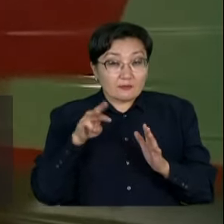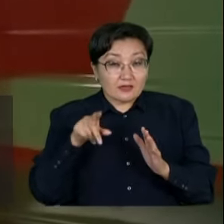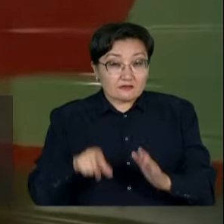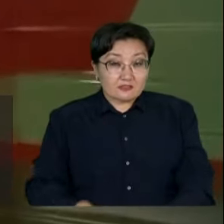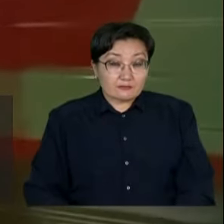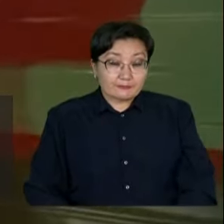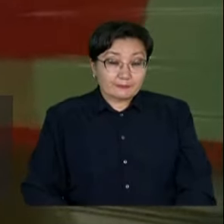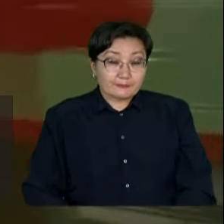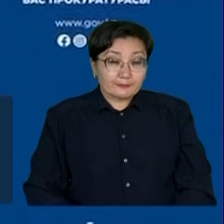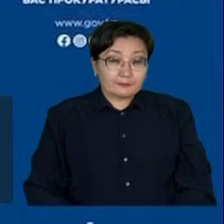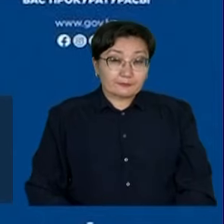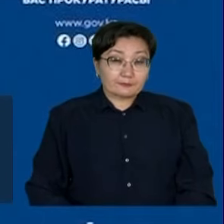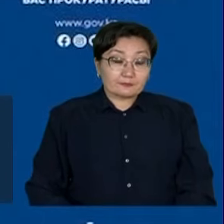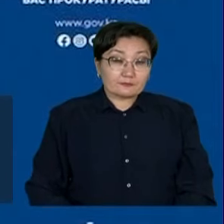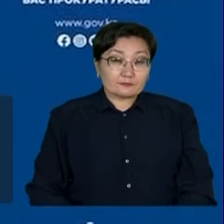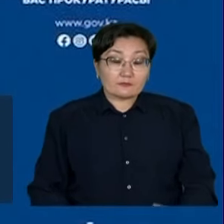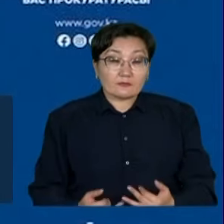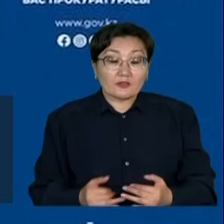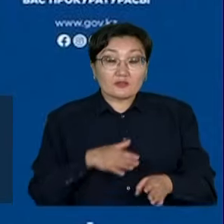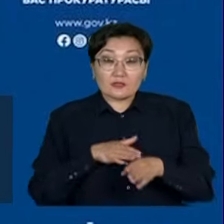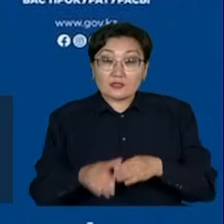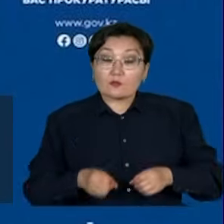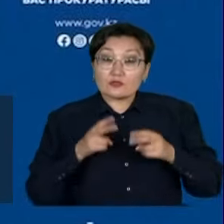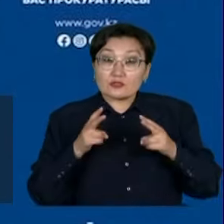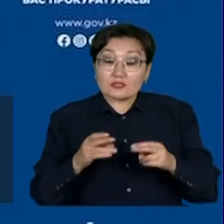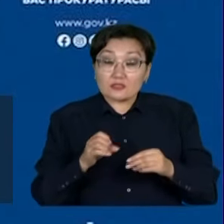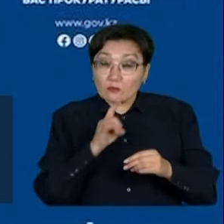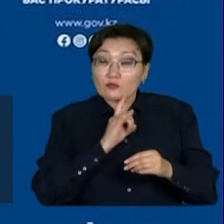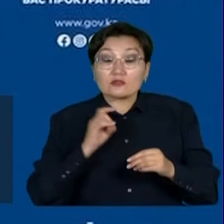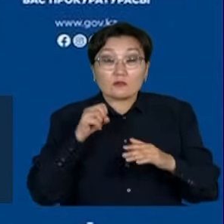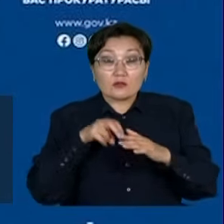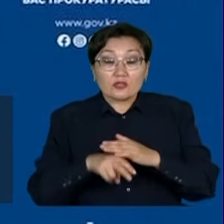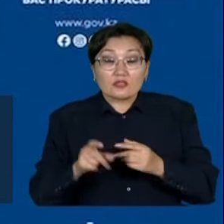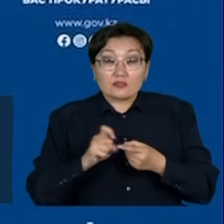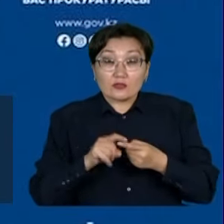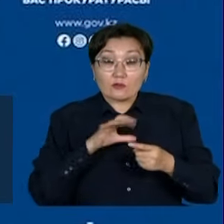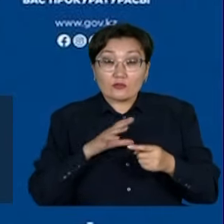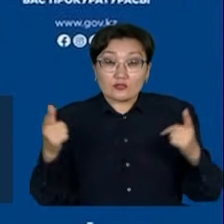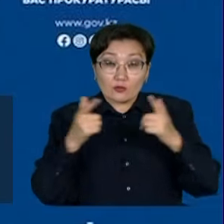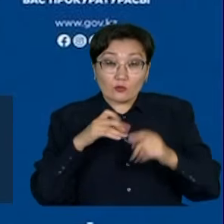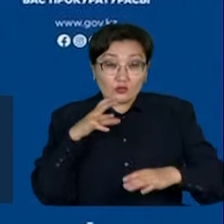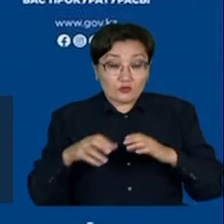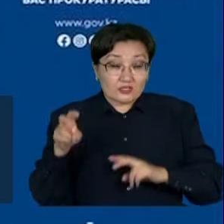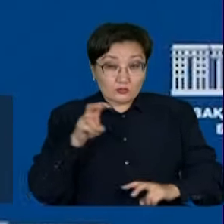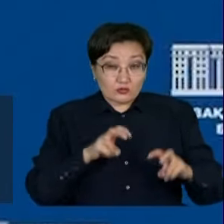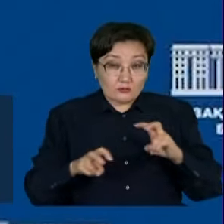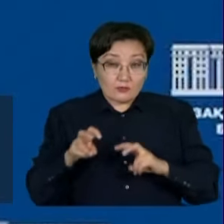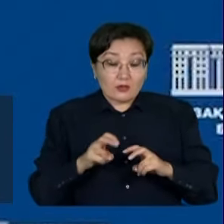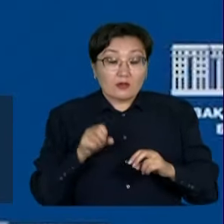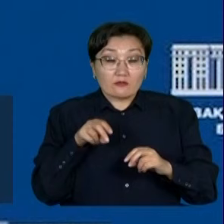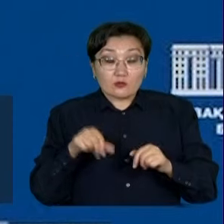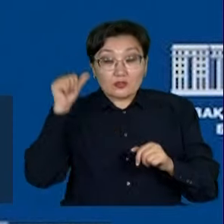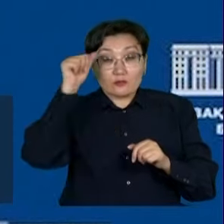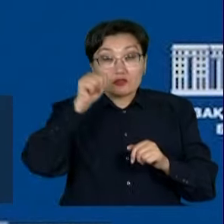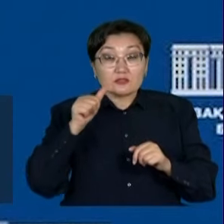тенге. После совершения преступления она скрылась, в связи с чем была объявлена в международный розыск. В апреле